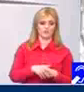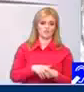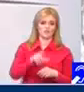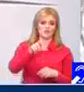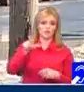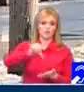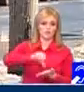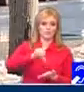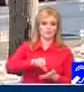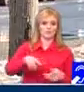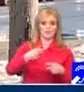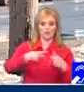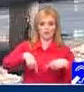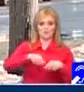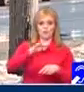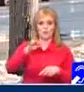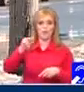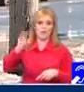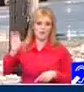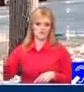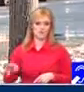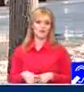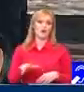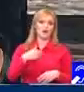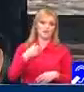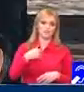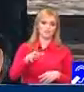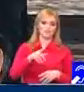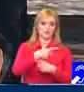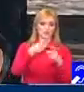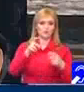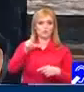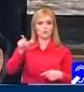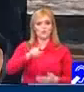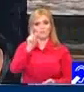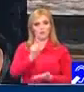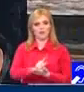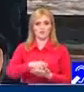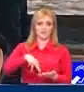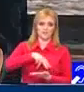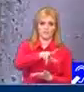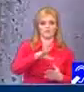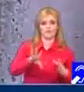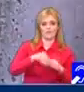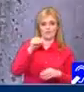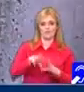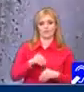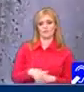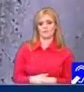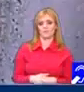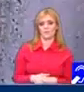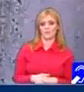anual campanii de informare. Rezultatul acestor activități a fost prezentat în expoziția de fotografie Ieși la vot, organizată cu ocazia